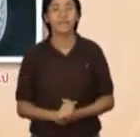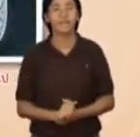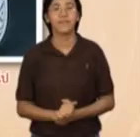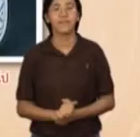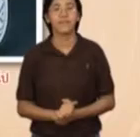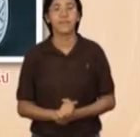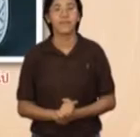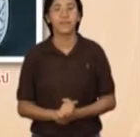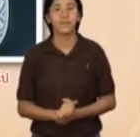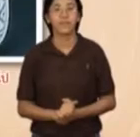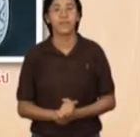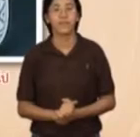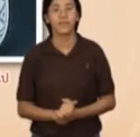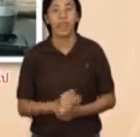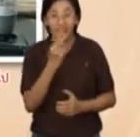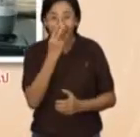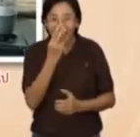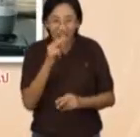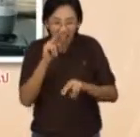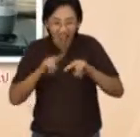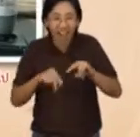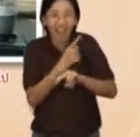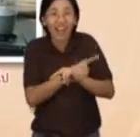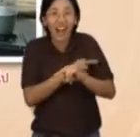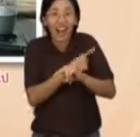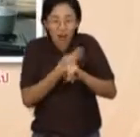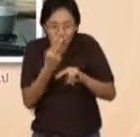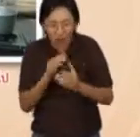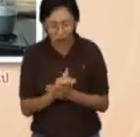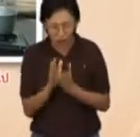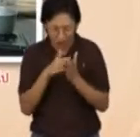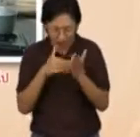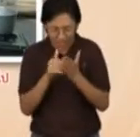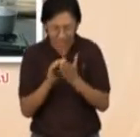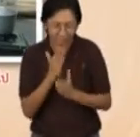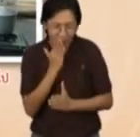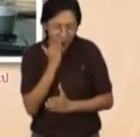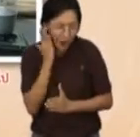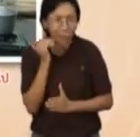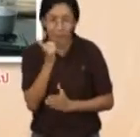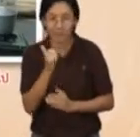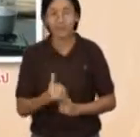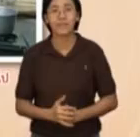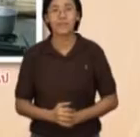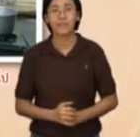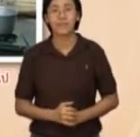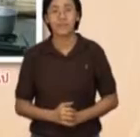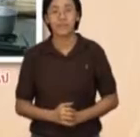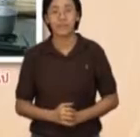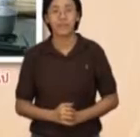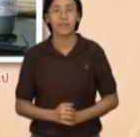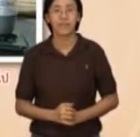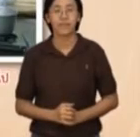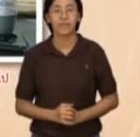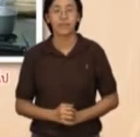เนื้อไข่ขาวก็จะออกมาลักษณะอย่างนี้นะคร ับ เนียนไหมฮะ เนียนมากขอจับหน่อยอ๋ออย่างนี้คือสุกแล้วจ